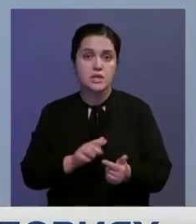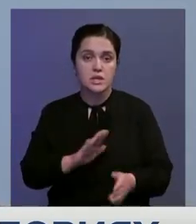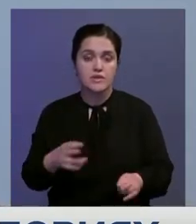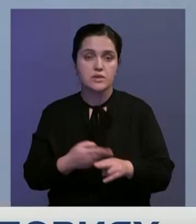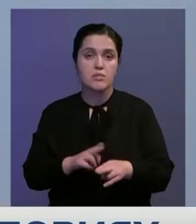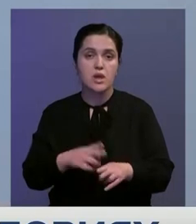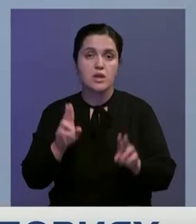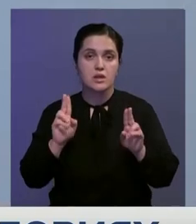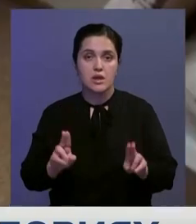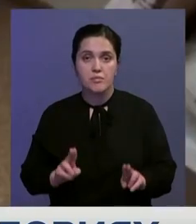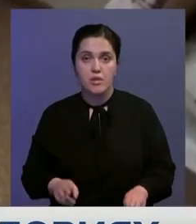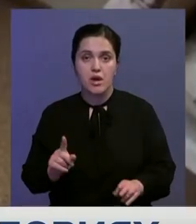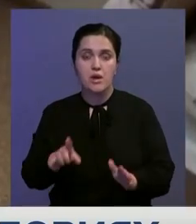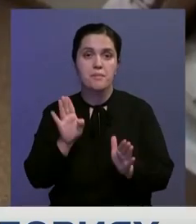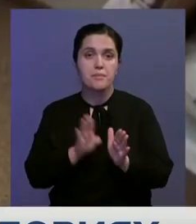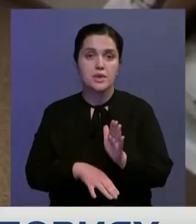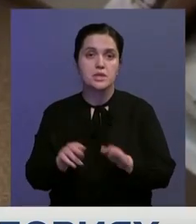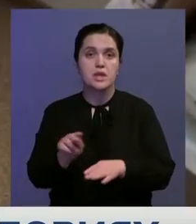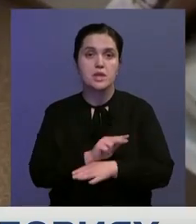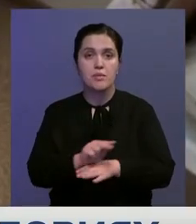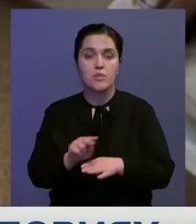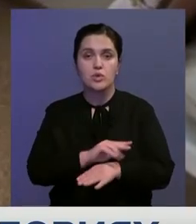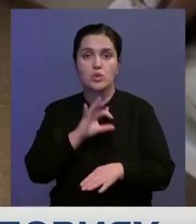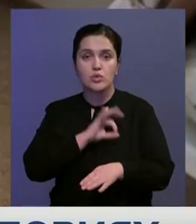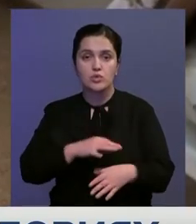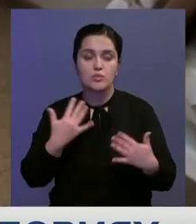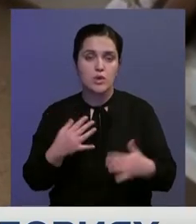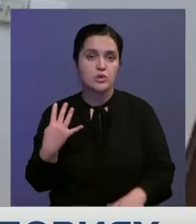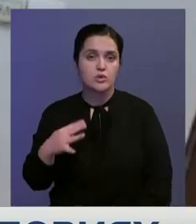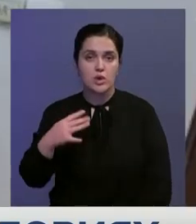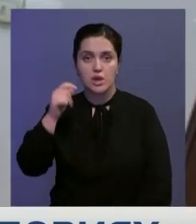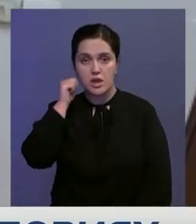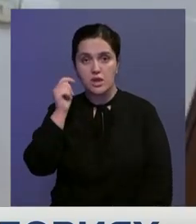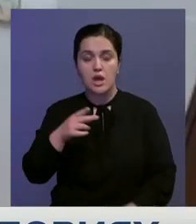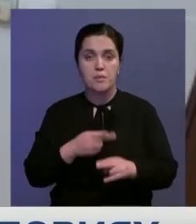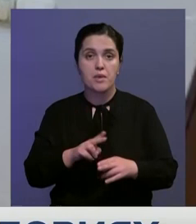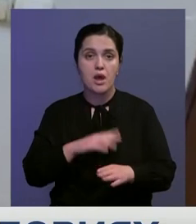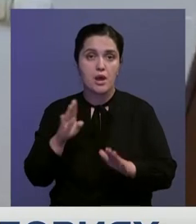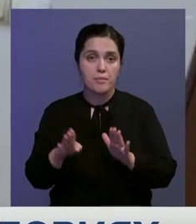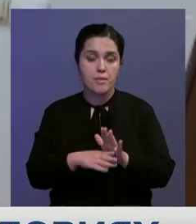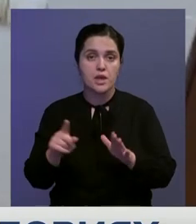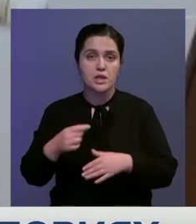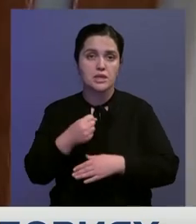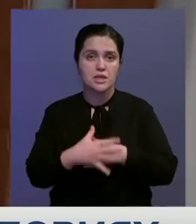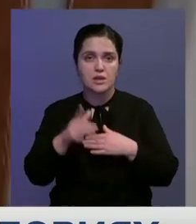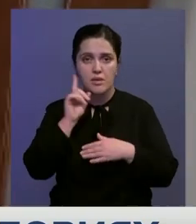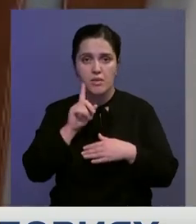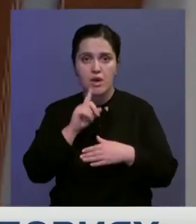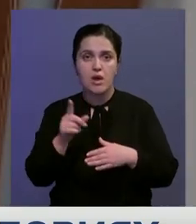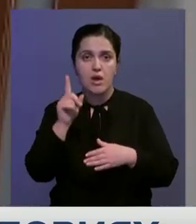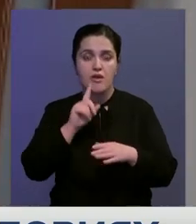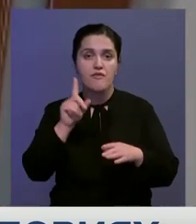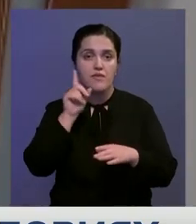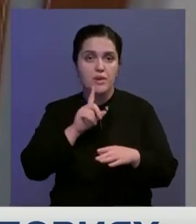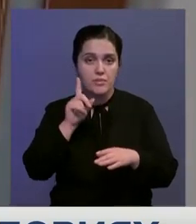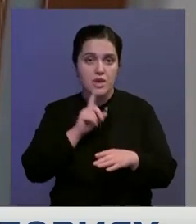не соответствует санитарно-эпидемиологическим нормам, так как без ремонта эксплуатируется уже более 40 лет. Под провизорный центр его